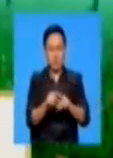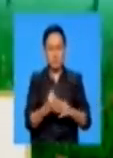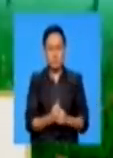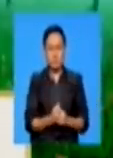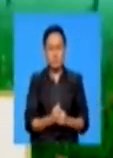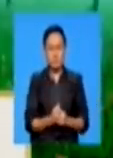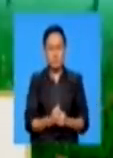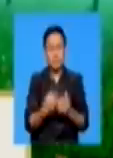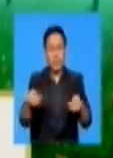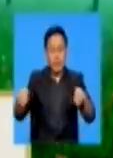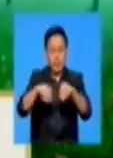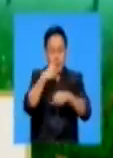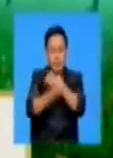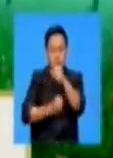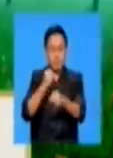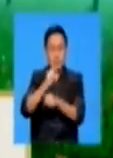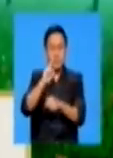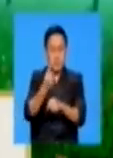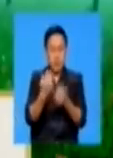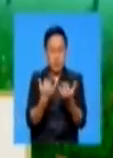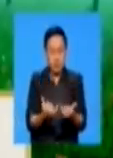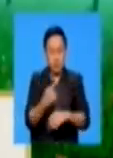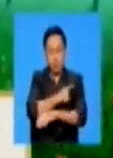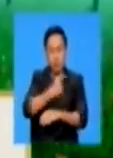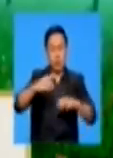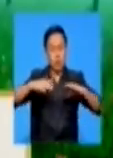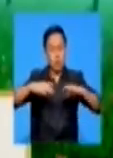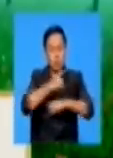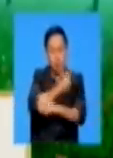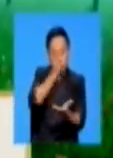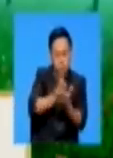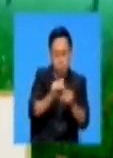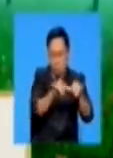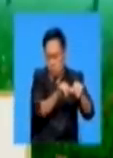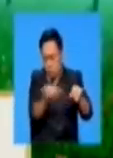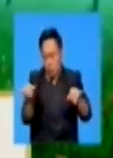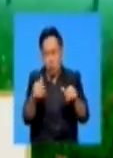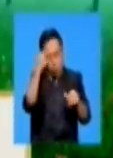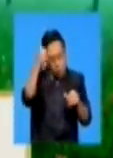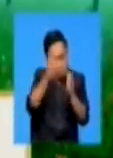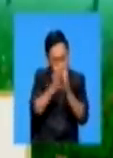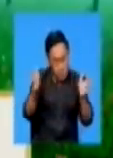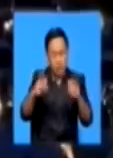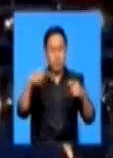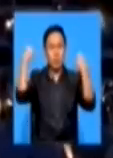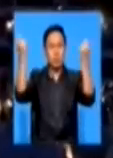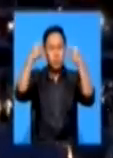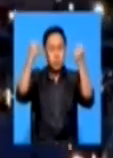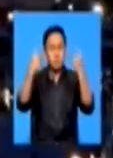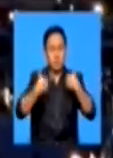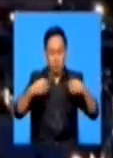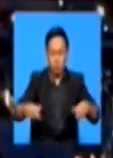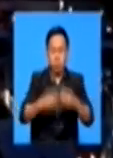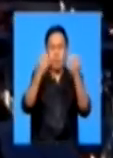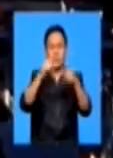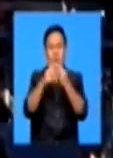ล้ช่วงเทศกาลปีใหม่มาแล้วนะครับมีวันหยุดยาวหลายวันมีการเฉลิมฉลองกันก็เป็นธรรมดานะครับก็อยากจะขอให้ทุกคนระ